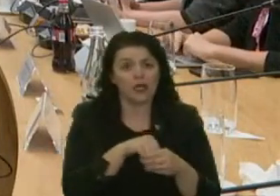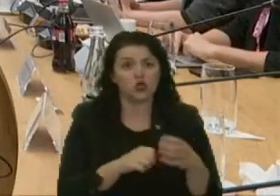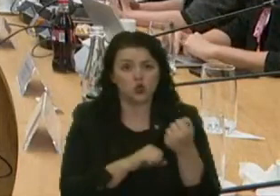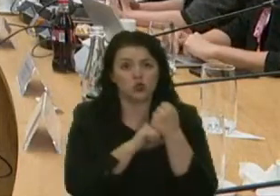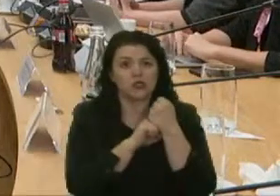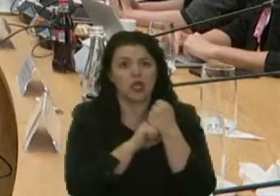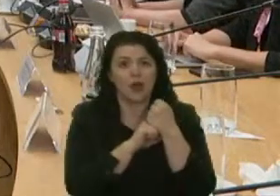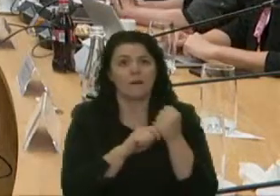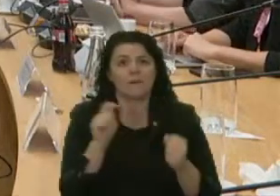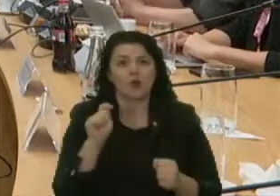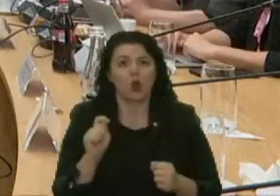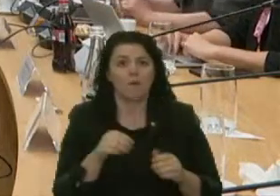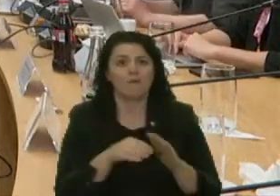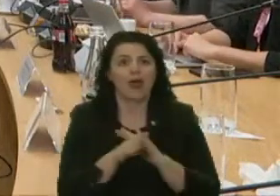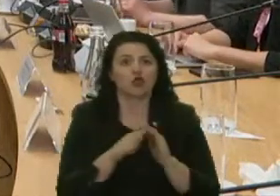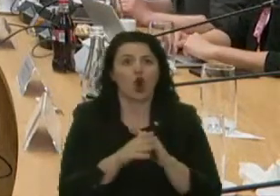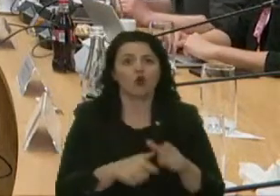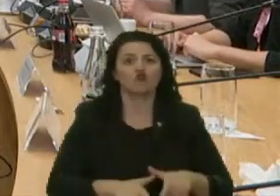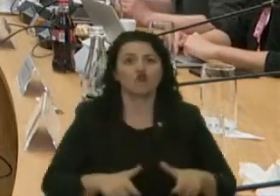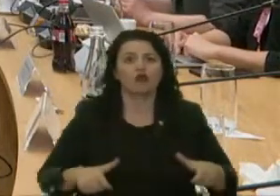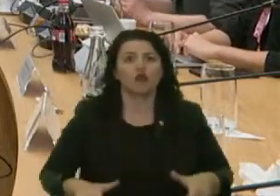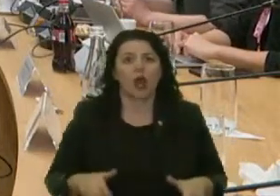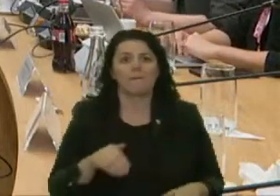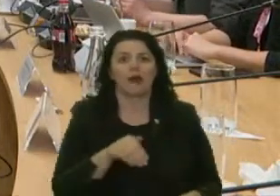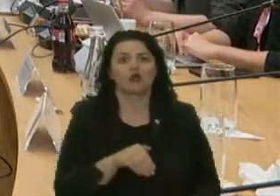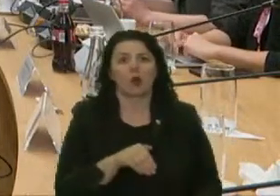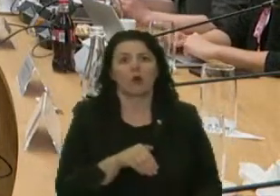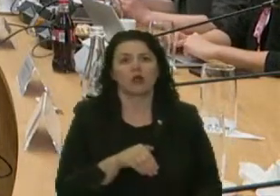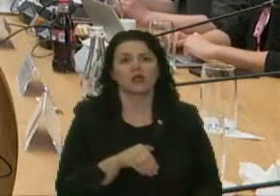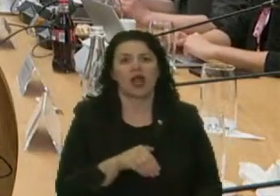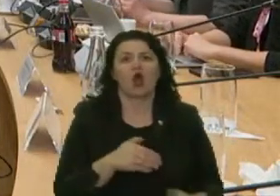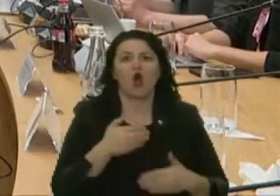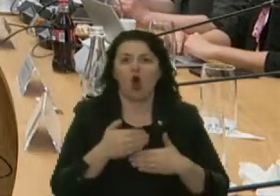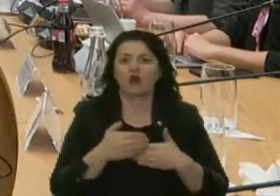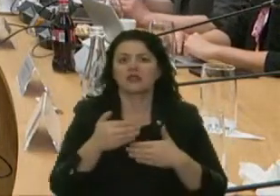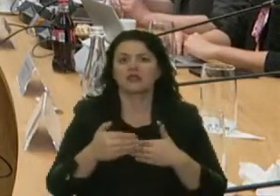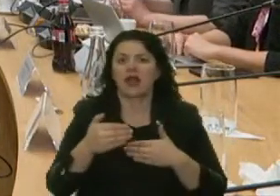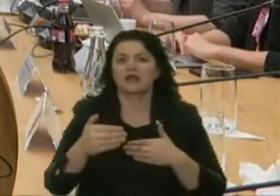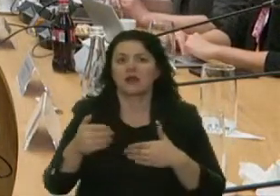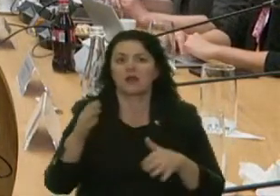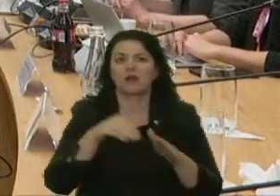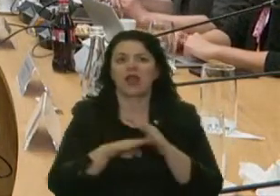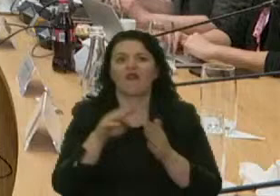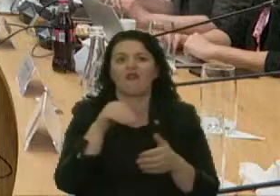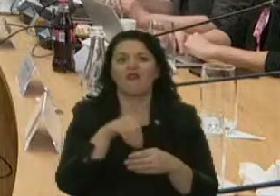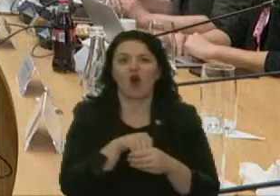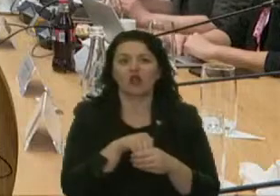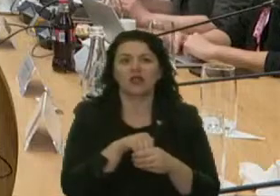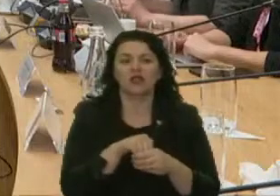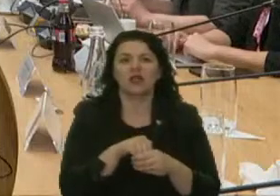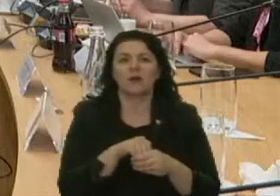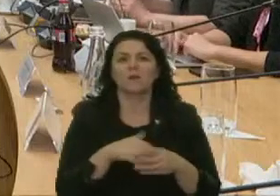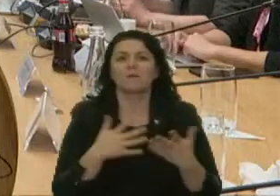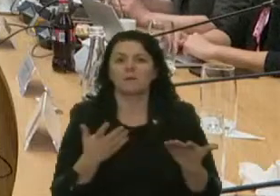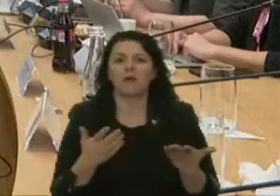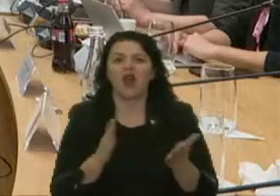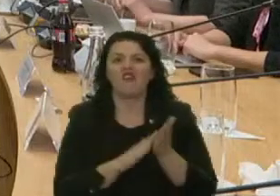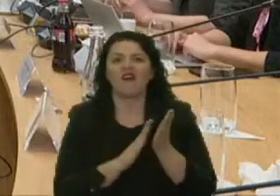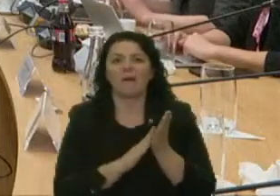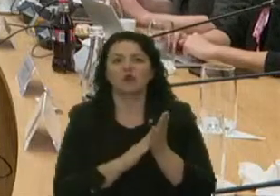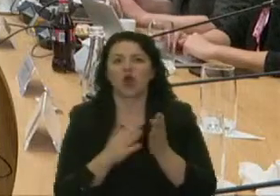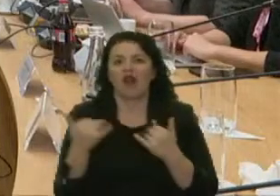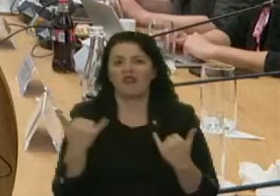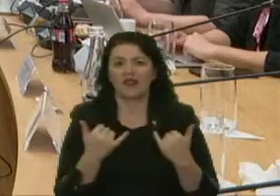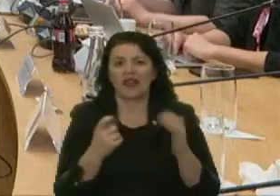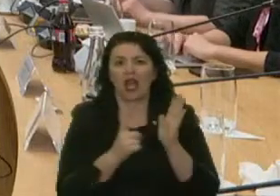aceste proiecte metroul și centura metropolitană constant prin vot și prin pozițiile noastre prin faptul că am venit